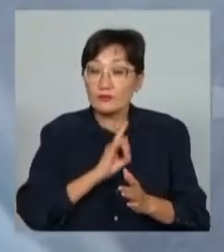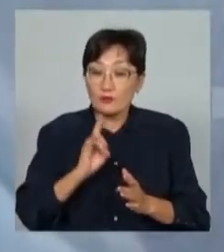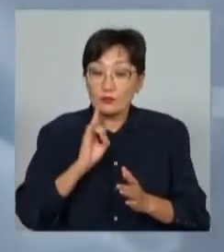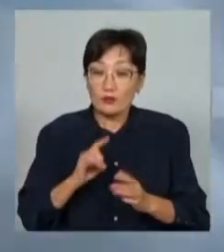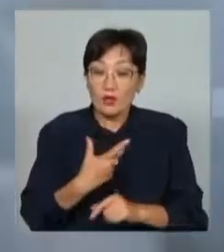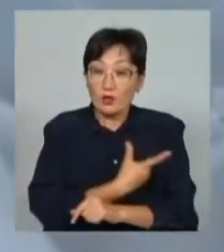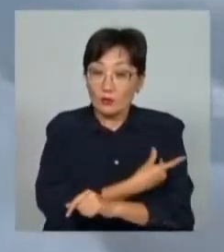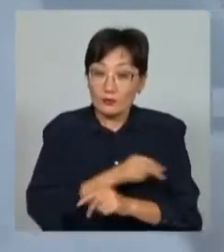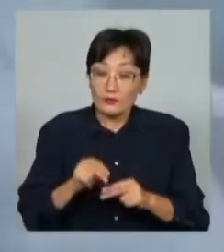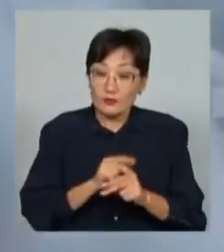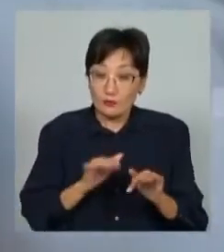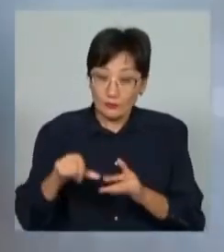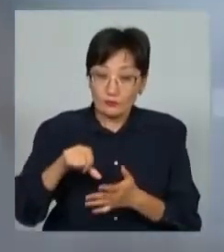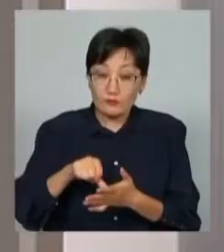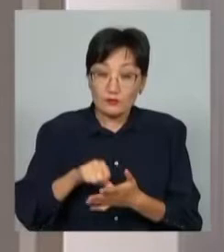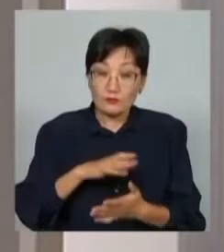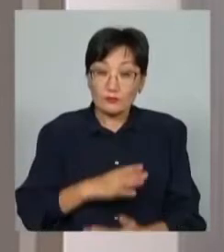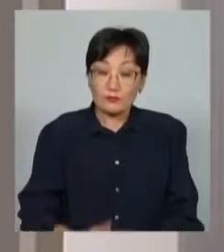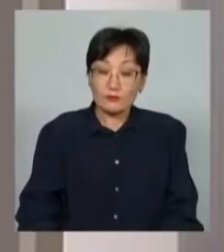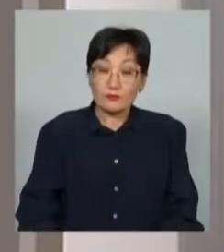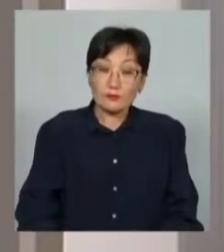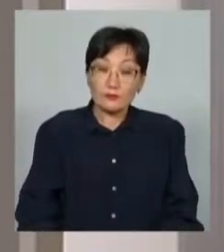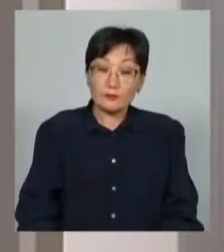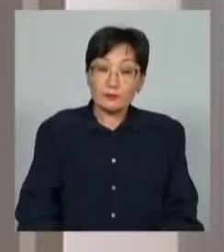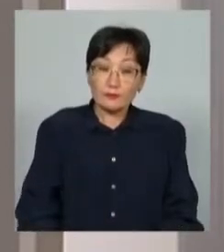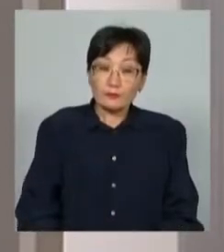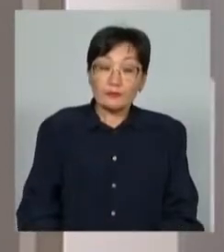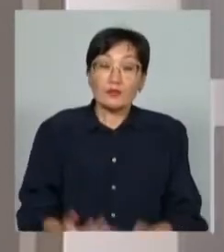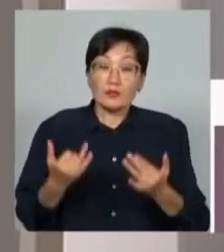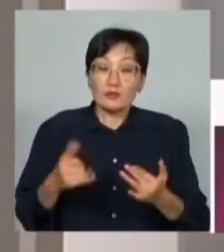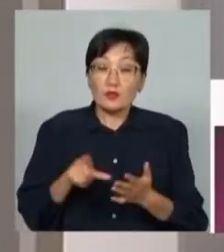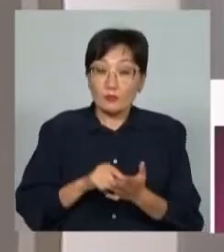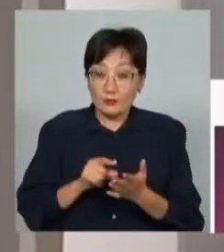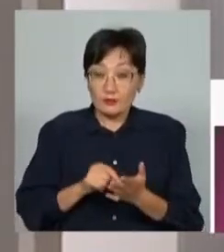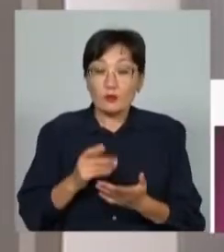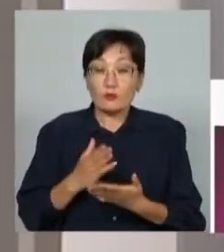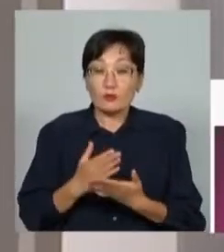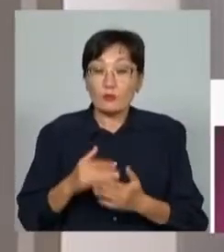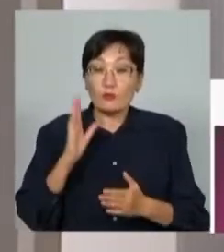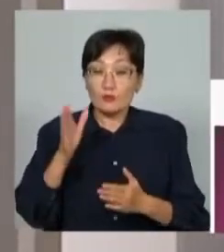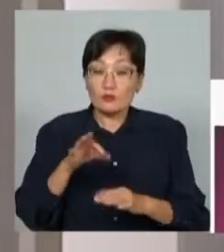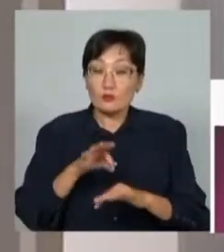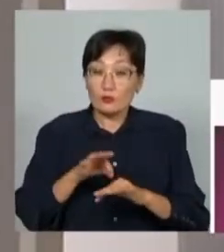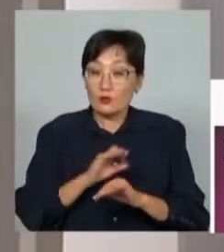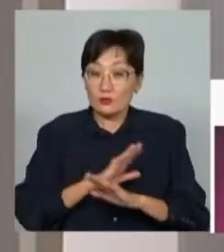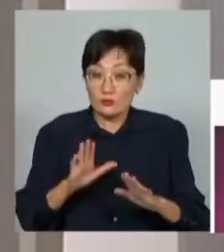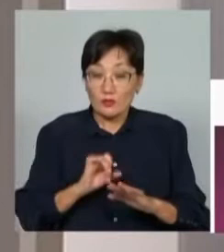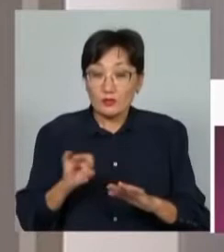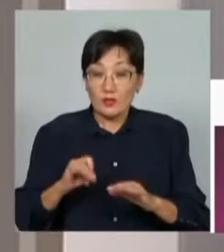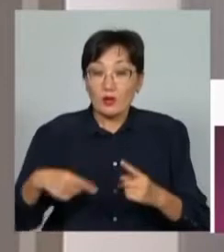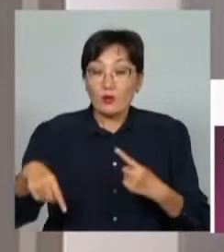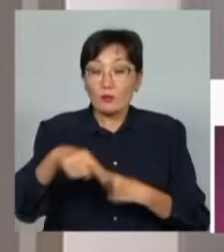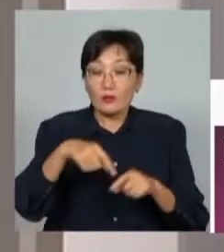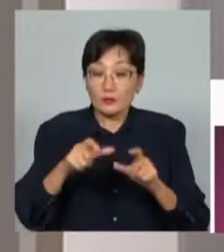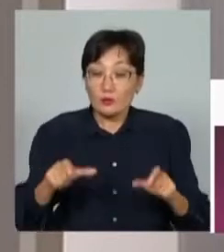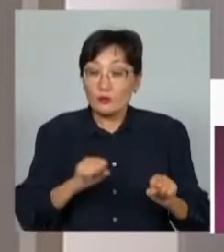да иммундау шарасынан өтті. Нахожусь на пенсии. Қазір зейнеттемін. Өзім болашақта ауырып қалмау үшін және